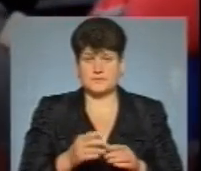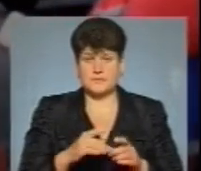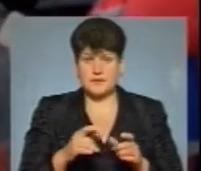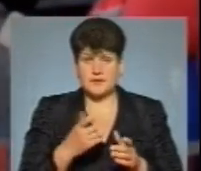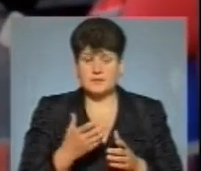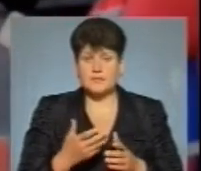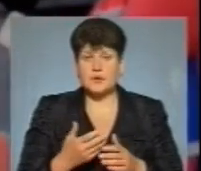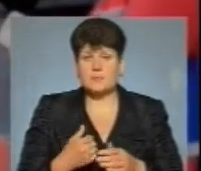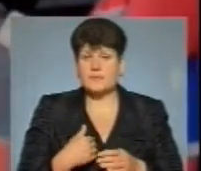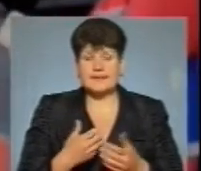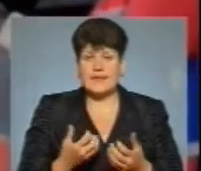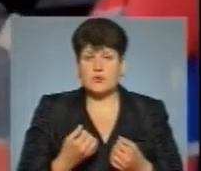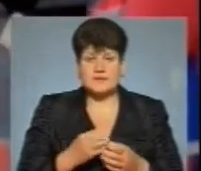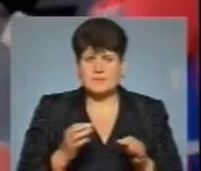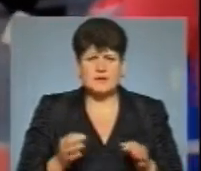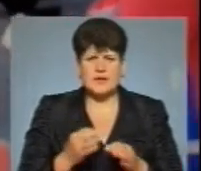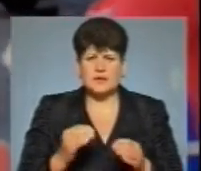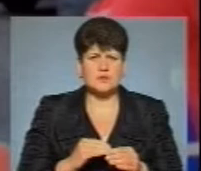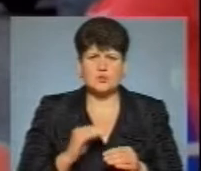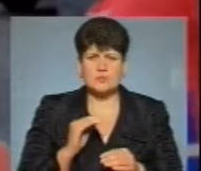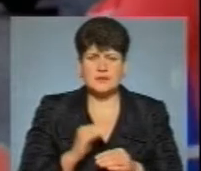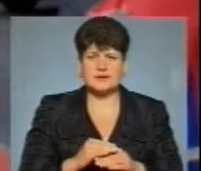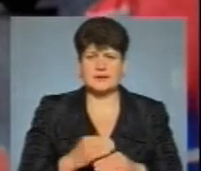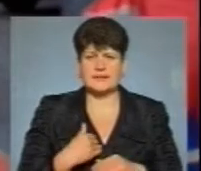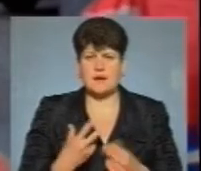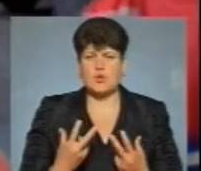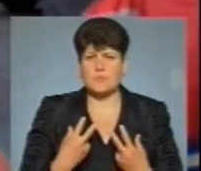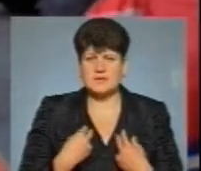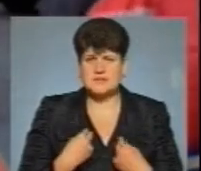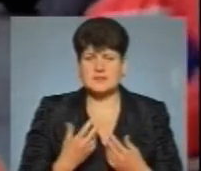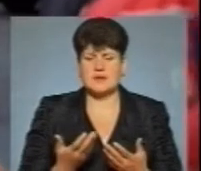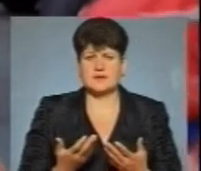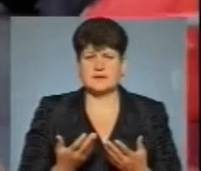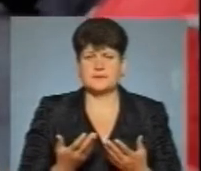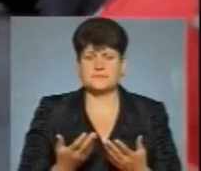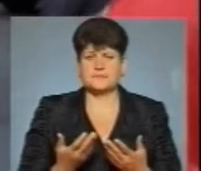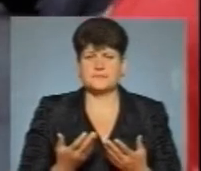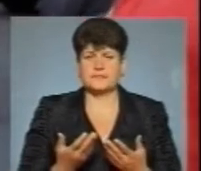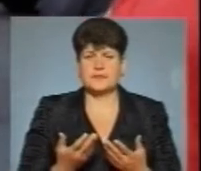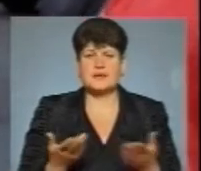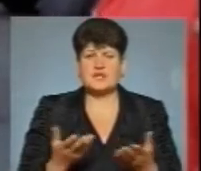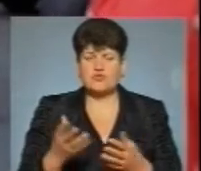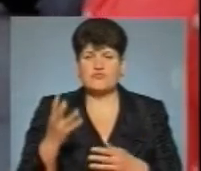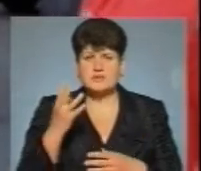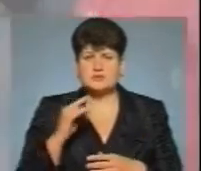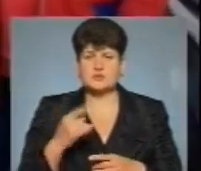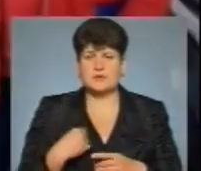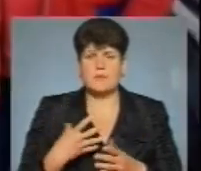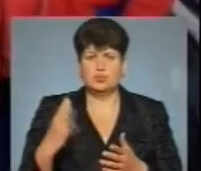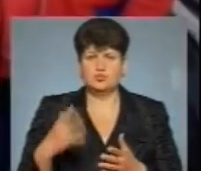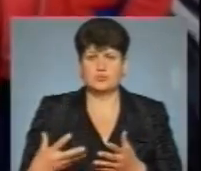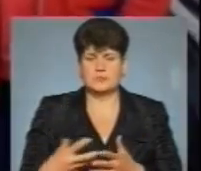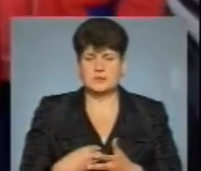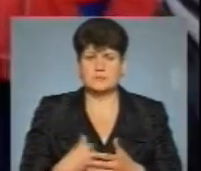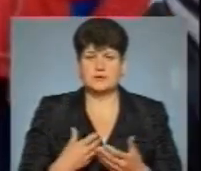якби немає. Ми не отримали зовсім ніяких доплат, які нам там обіцяли і, ну, які вважалися, що нам будуть платити. Ми